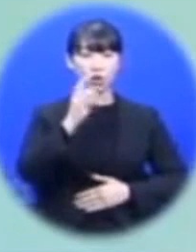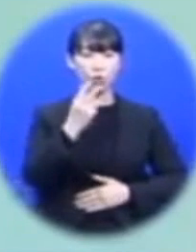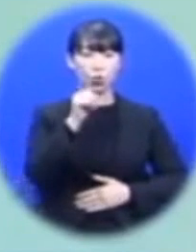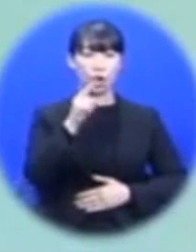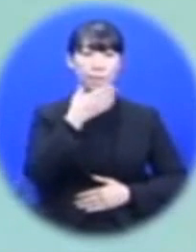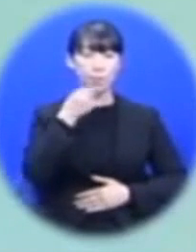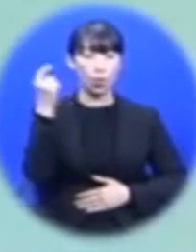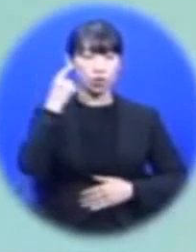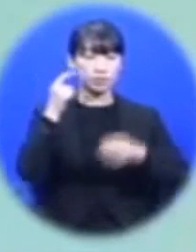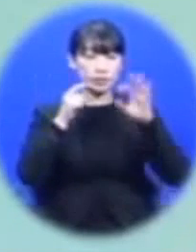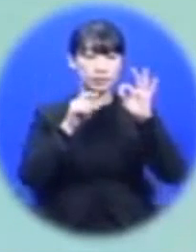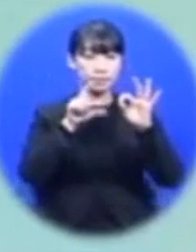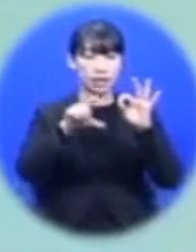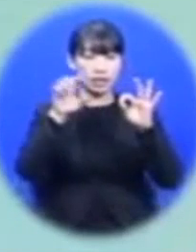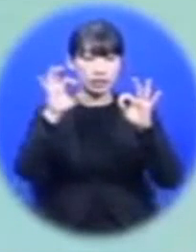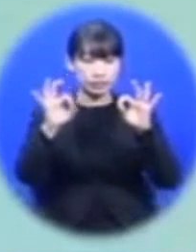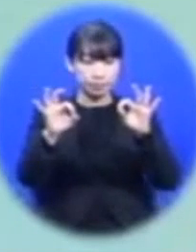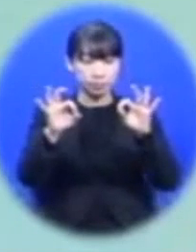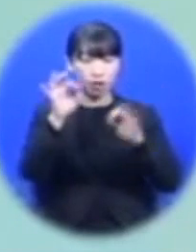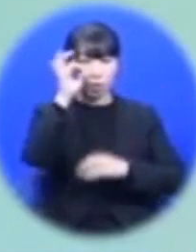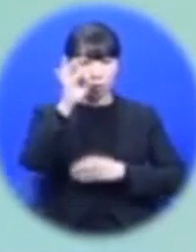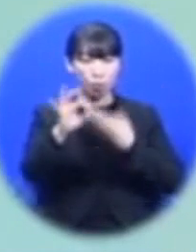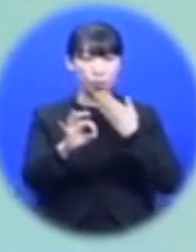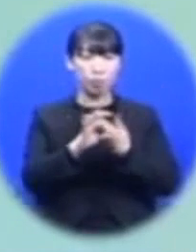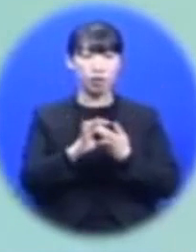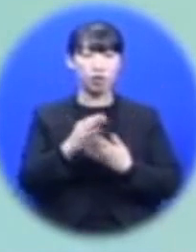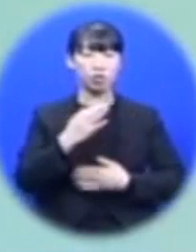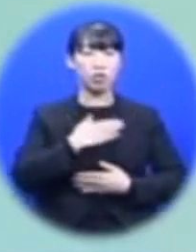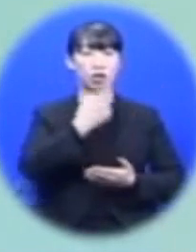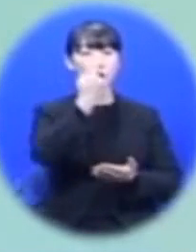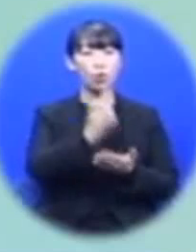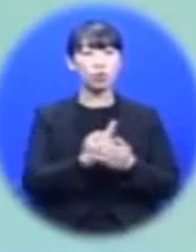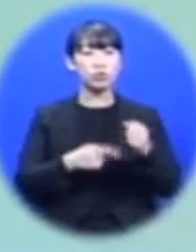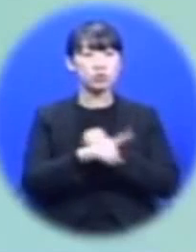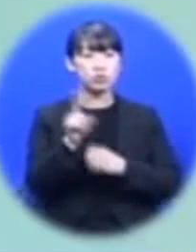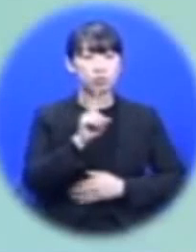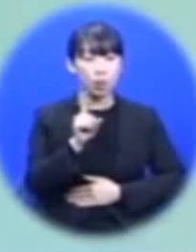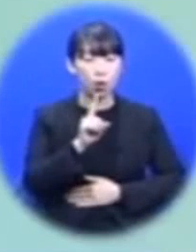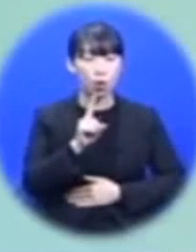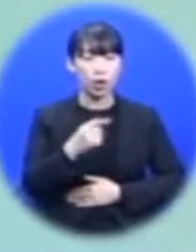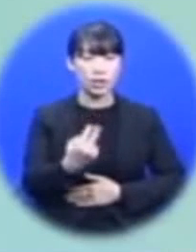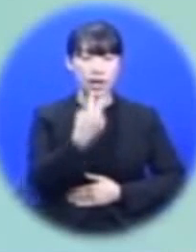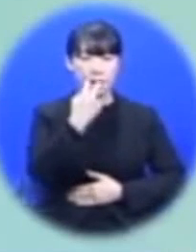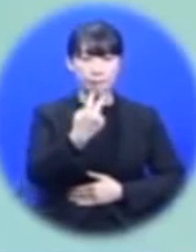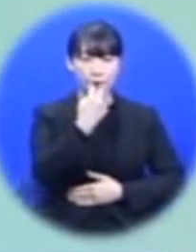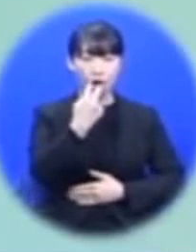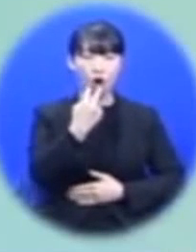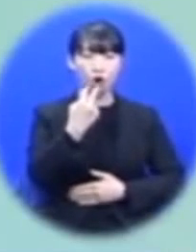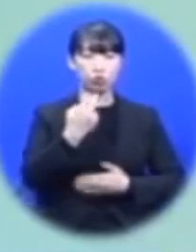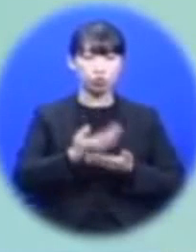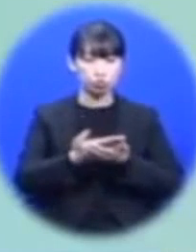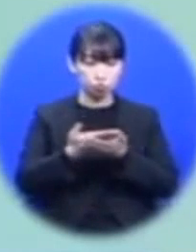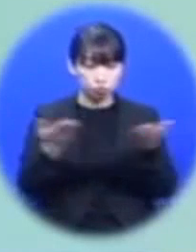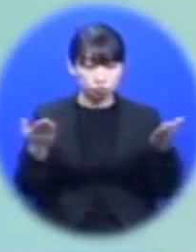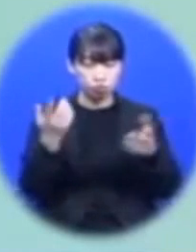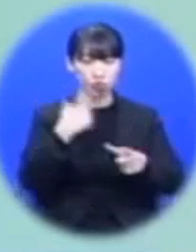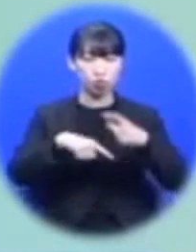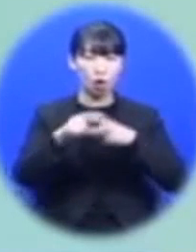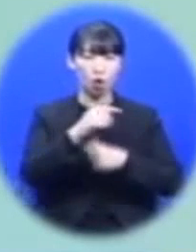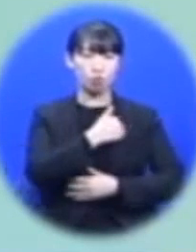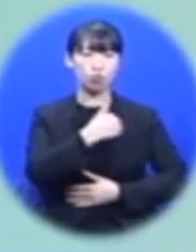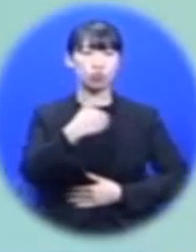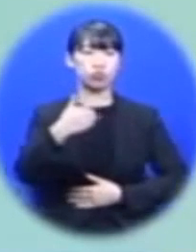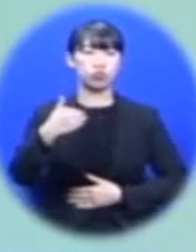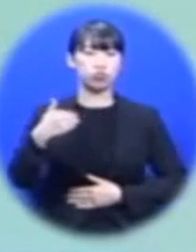10절에 예수님이 말씀하시기를 내가 온 것은 양으로 생명을 얻게 하고 더 풍성이 얻게